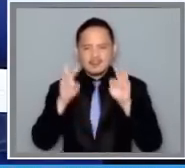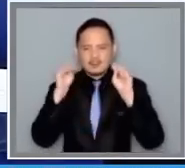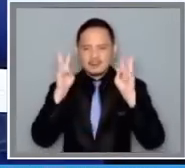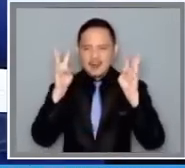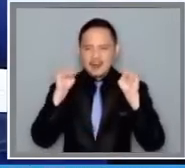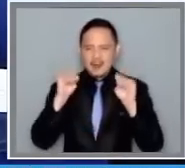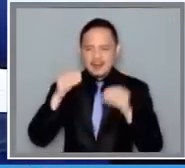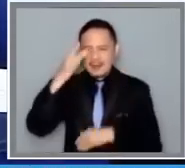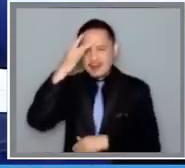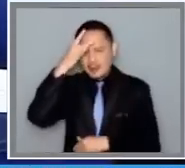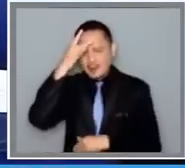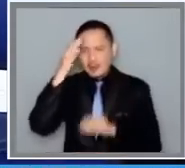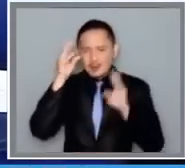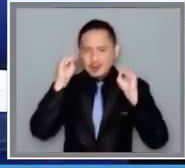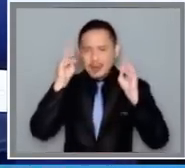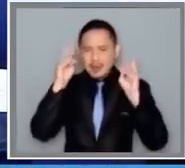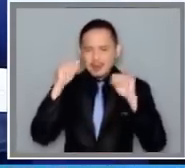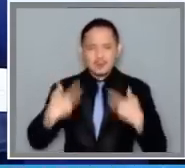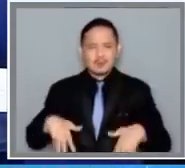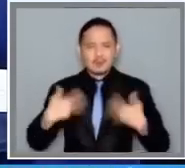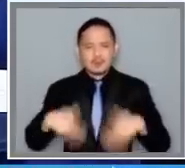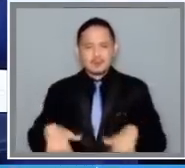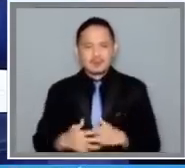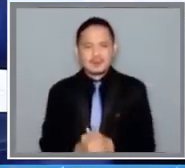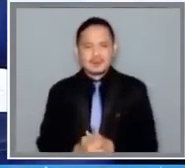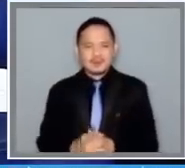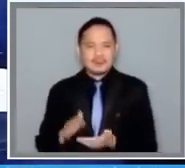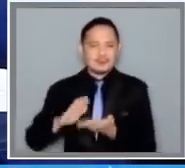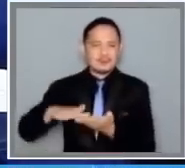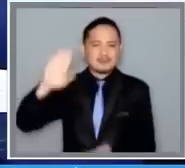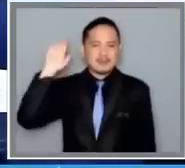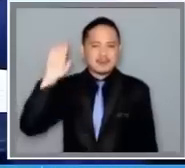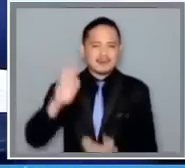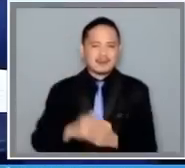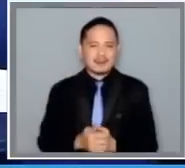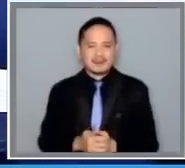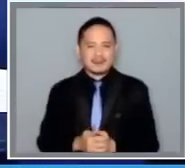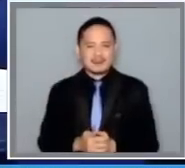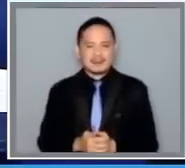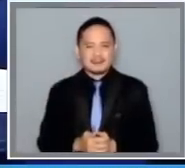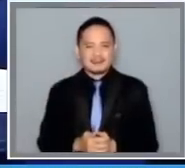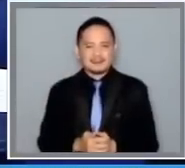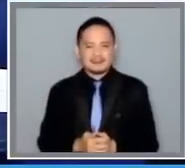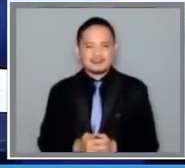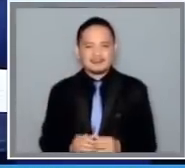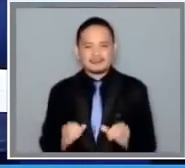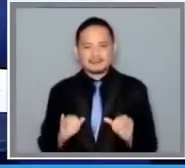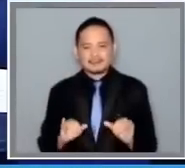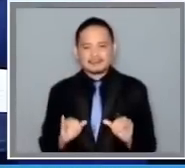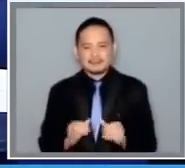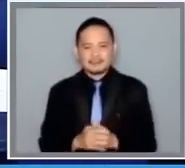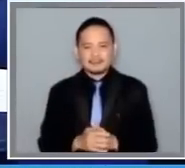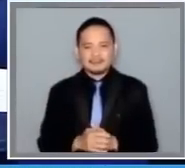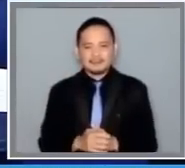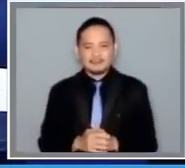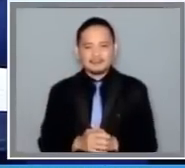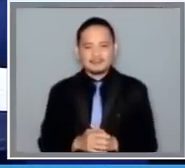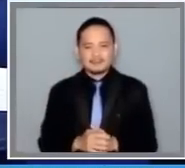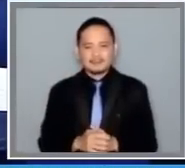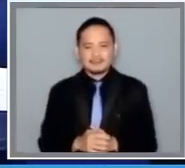na. Wow! Wow! Di ba ikaw talaga? Ang gamit kasi nila dyan, Marin Cani,